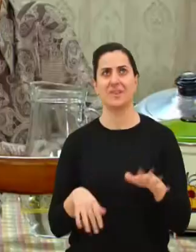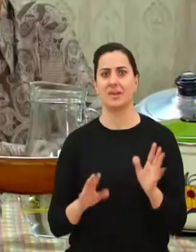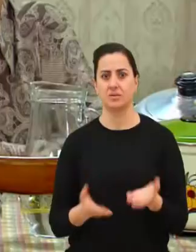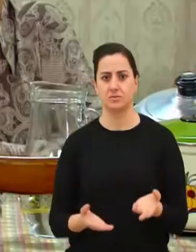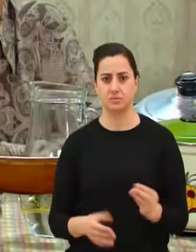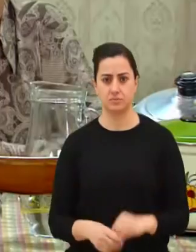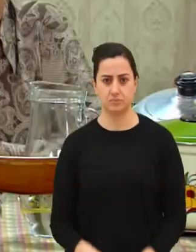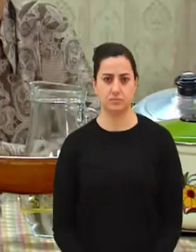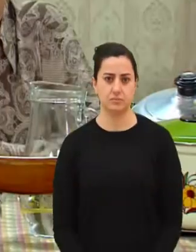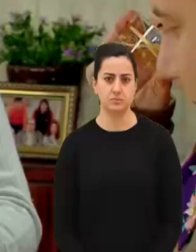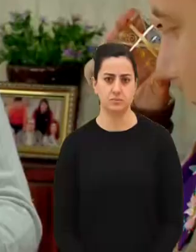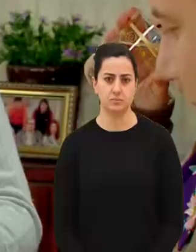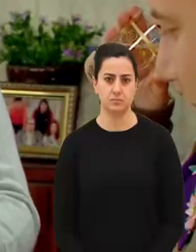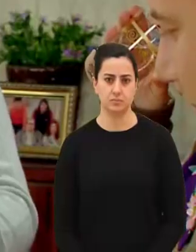değil?